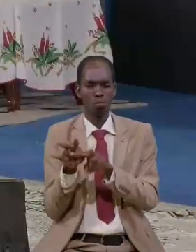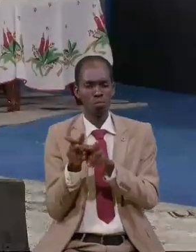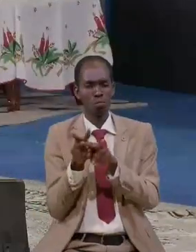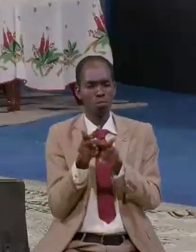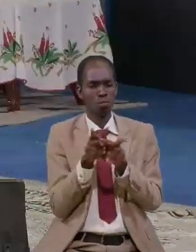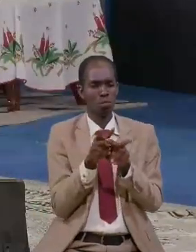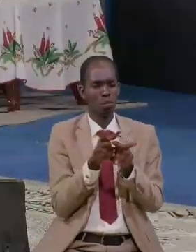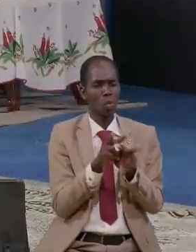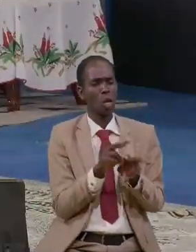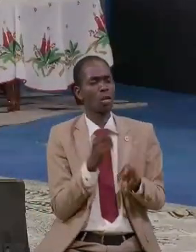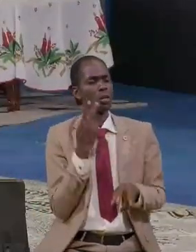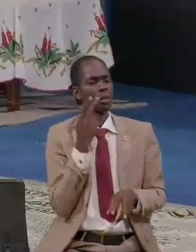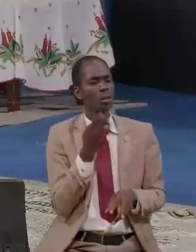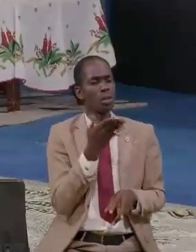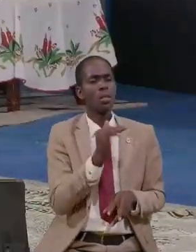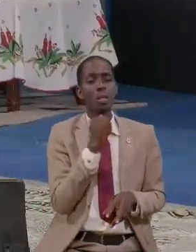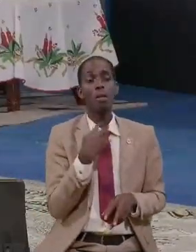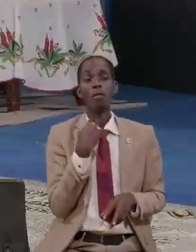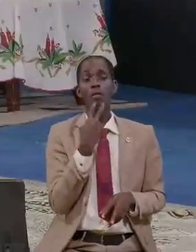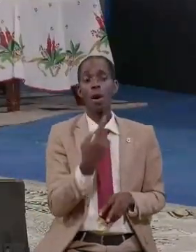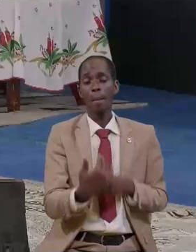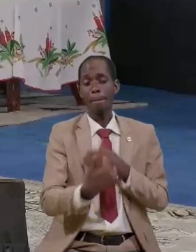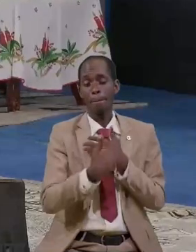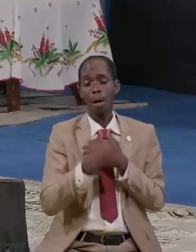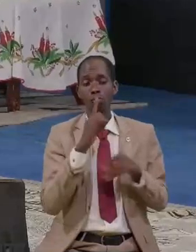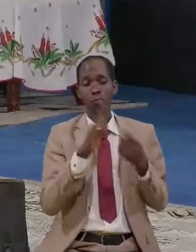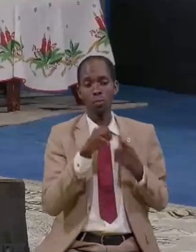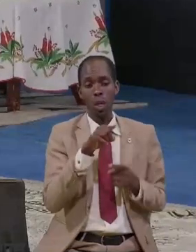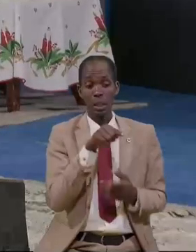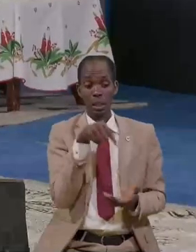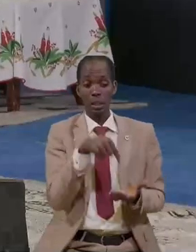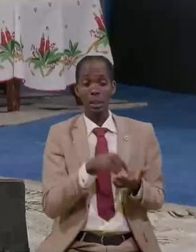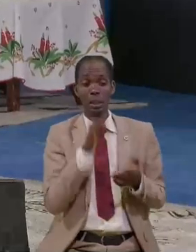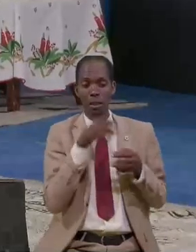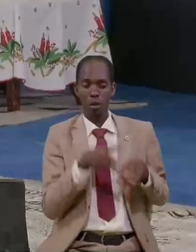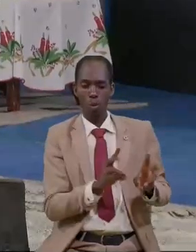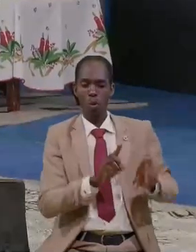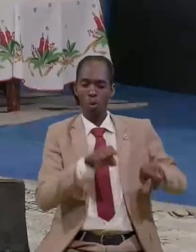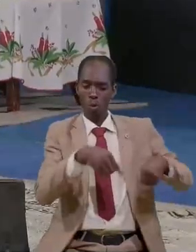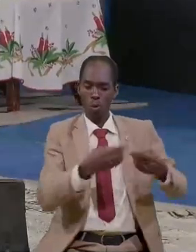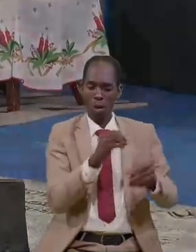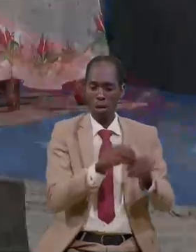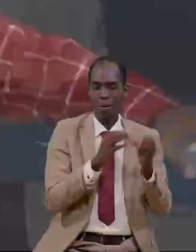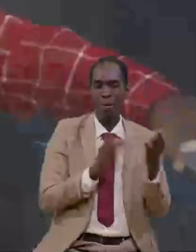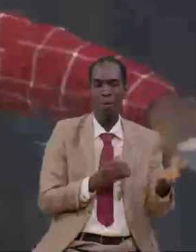Il y a une voix qui dit, voici la voix, vas-y.